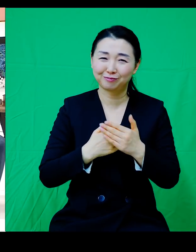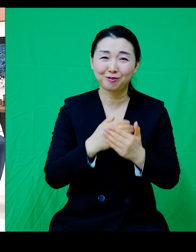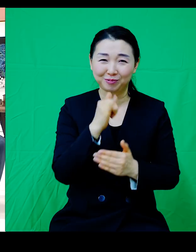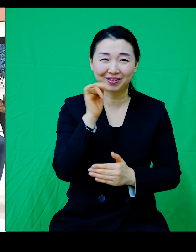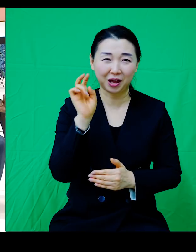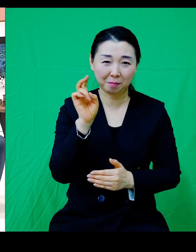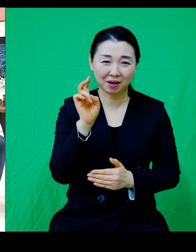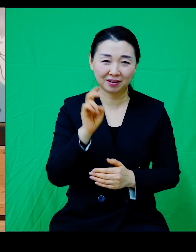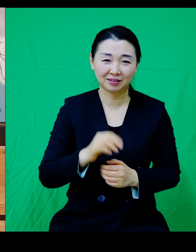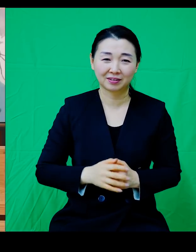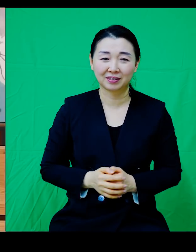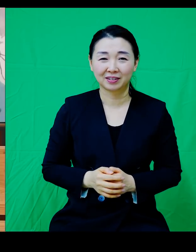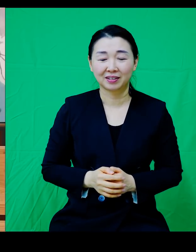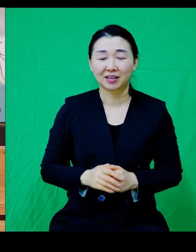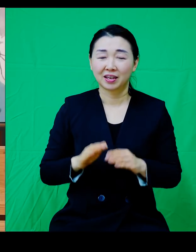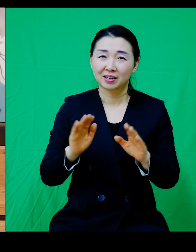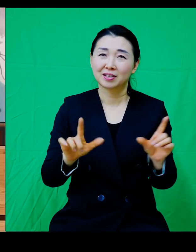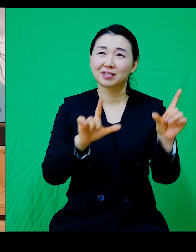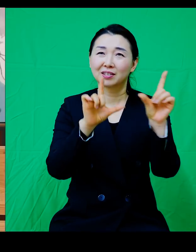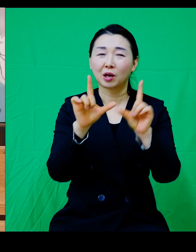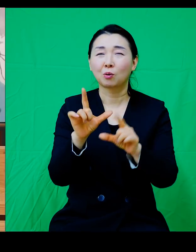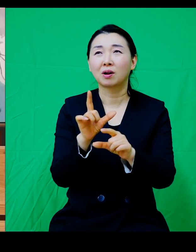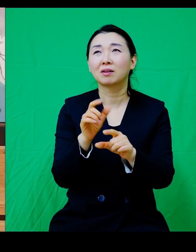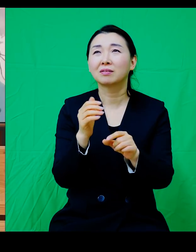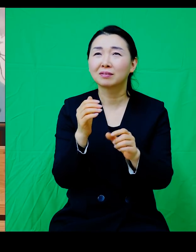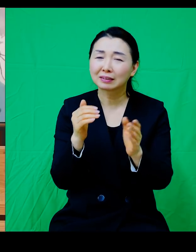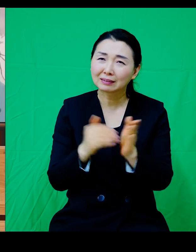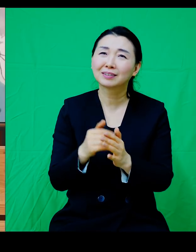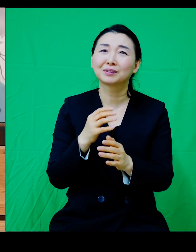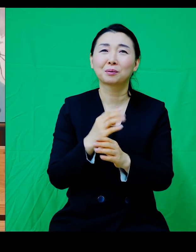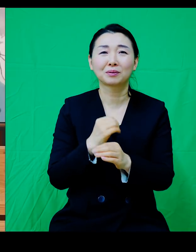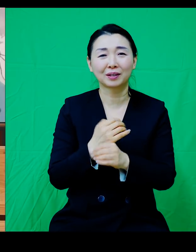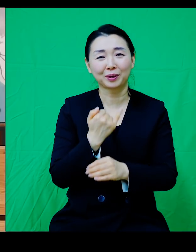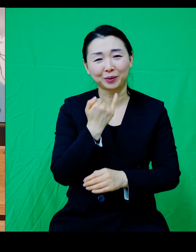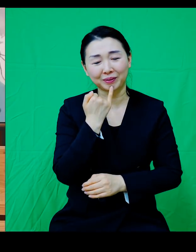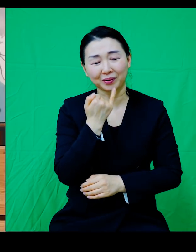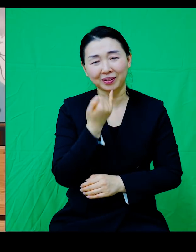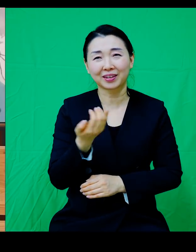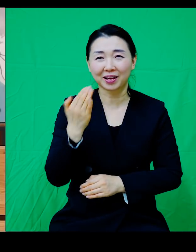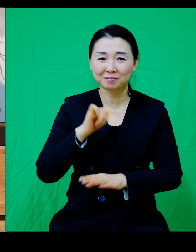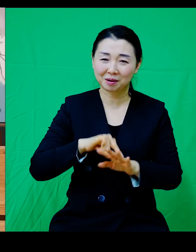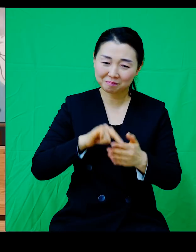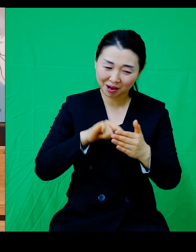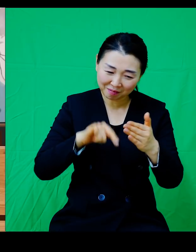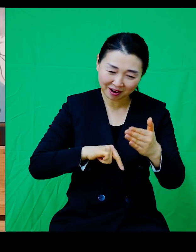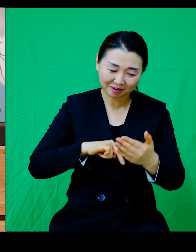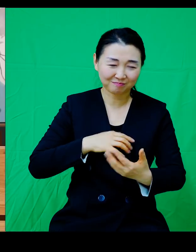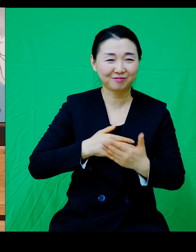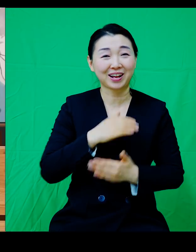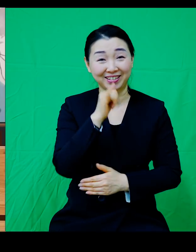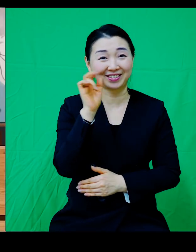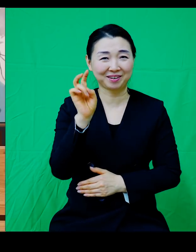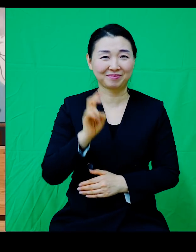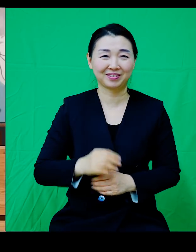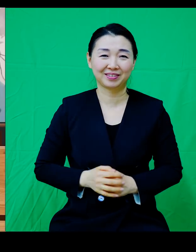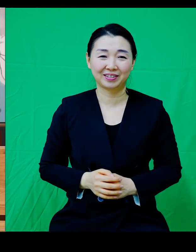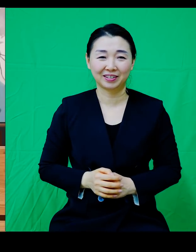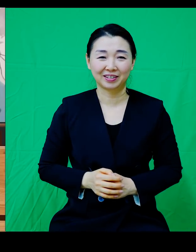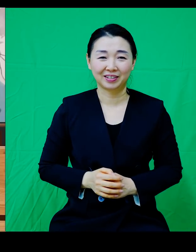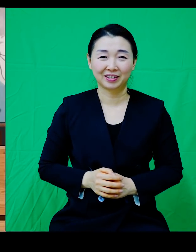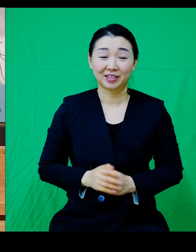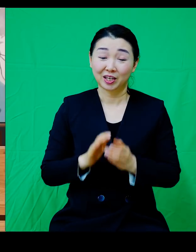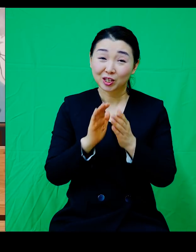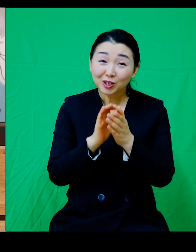분명히 많으실 거라고 생각이 들어요. 이 광야의 생활이 도대체 언제쯤 끝이 날까? 괜찮다고 하지만 속으로 불안감도 분명히 없지 않아 있을 것